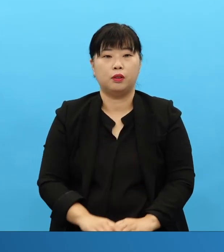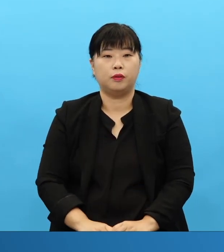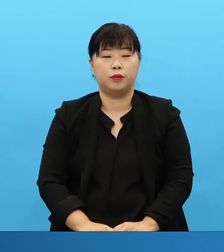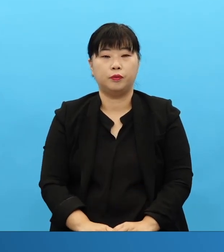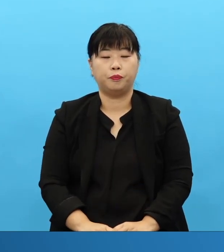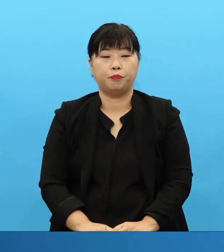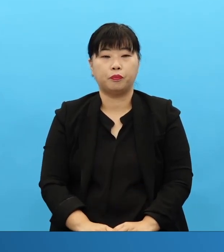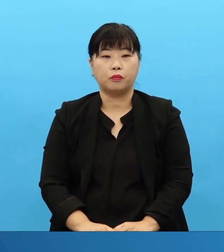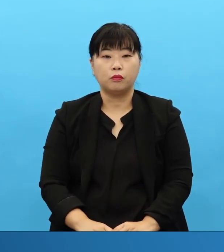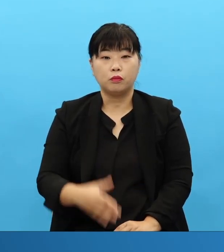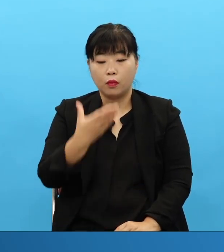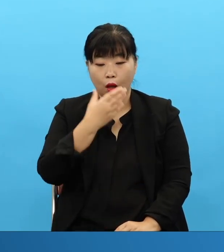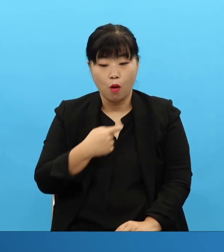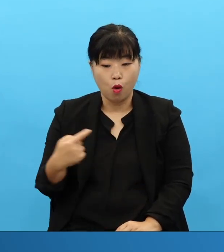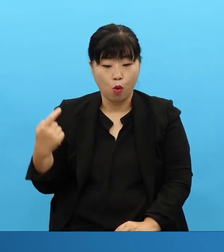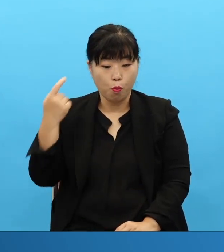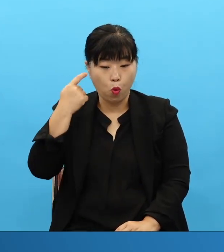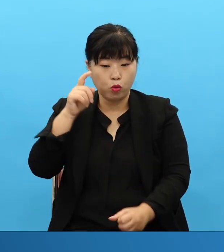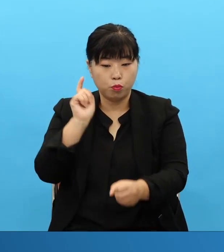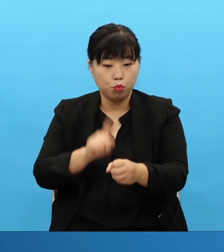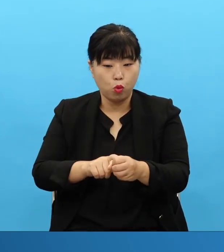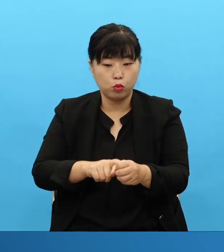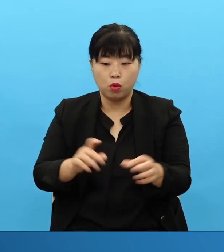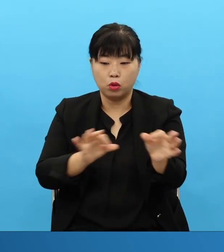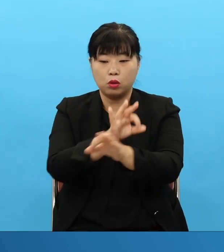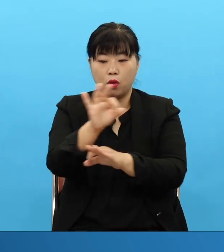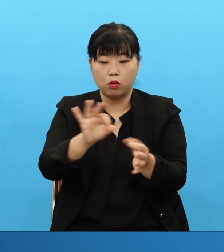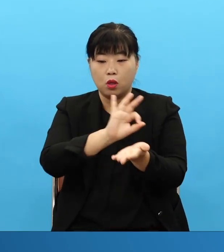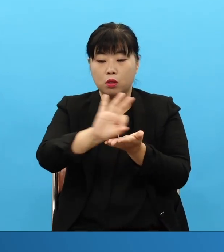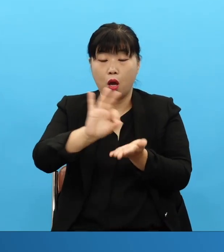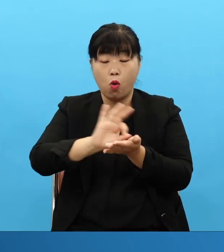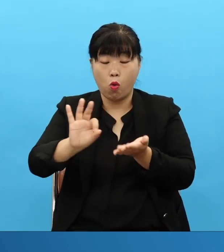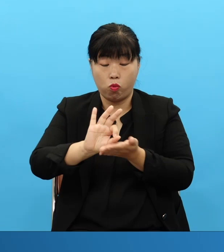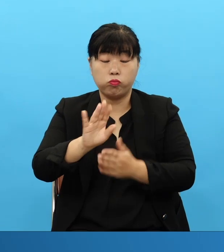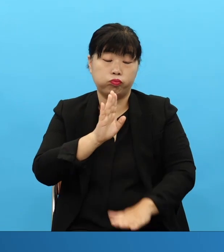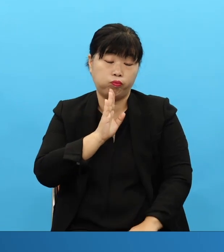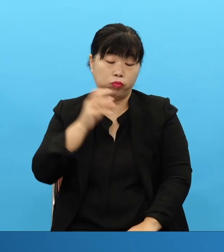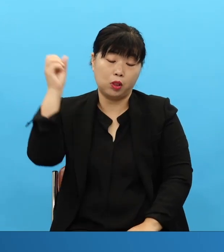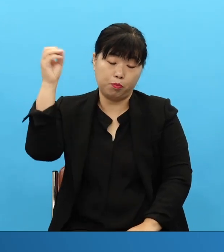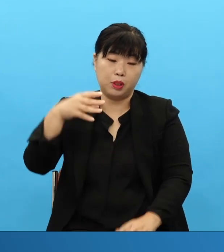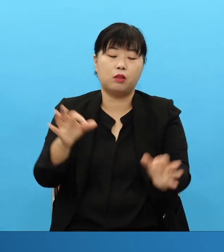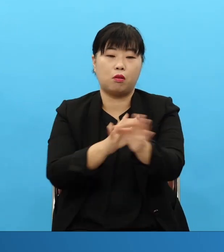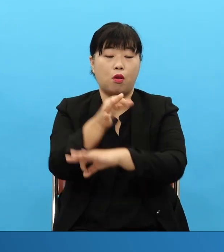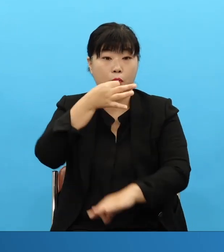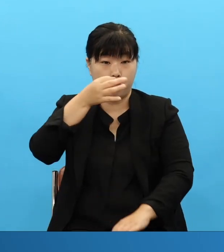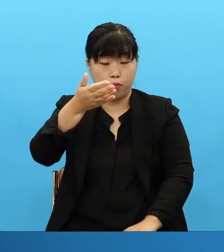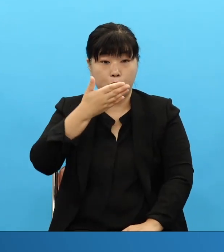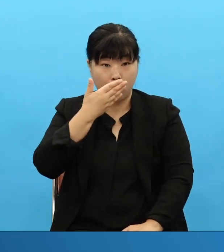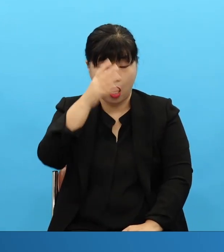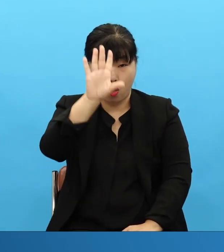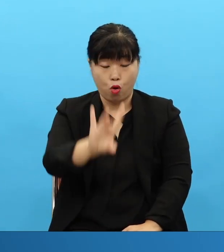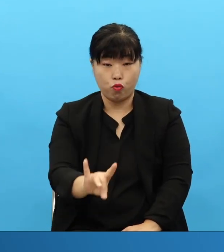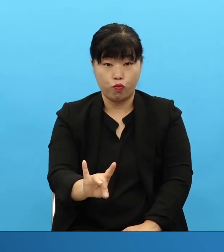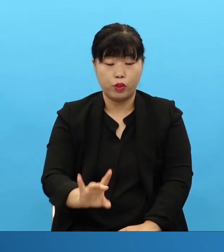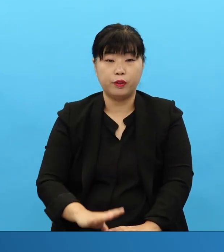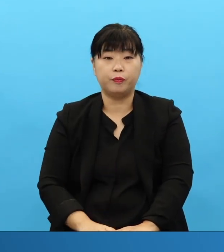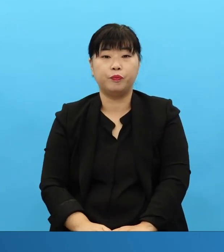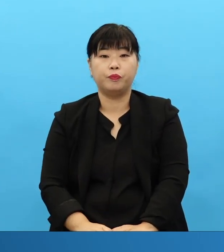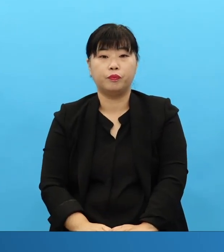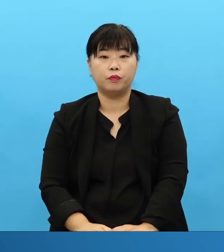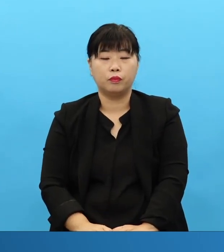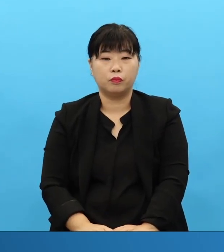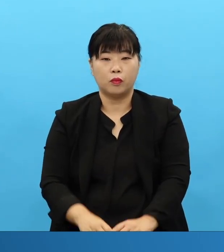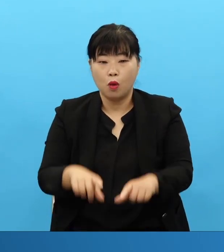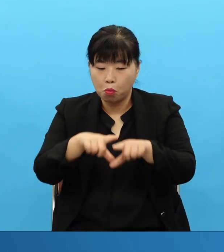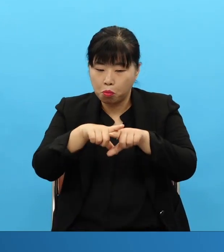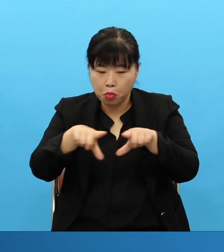위해서 쓰지 못한다면 그건 빛의 경제가 아니죠. If you cannot stand for the sake of the gospel, then that is not the economy of light. 보통 좀 저 사람은 성공했다 하는